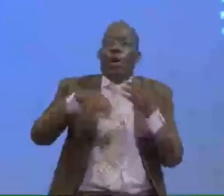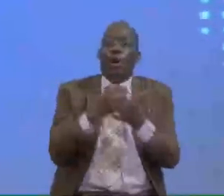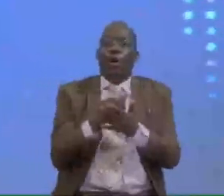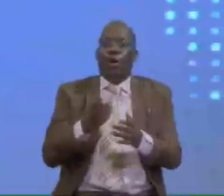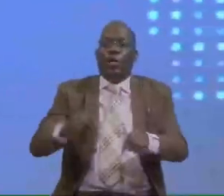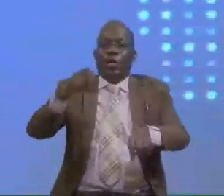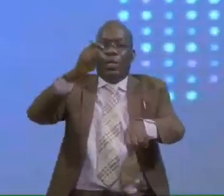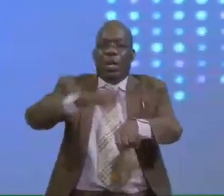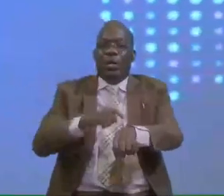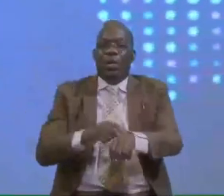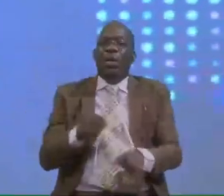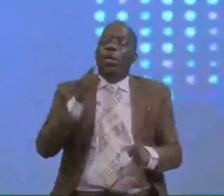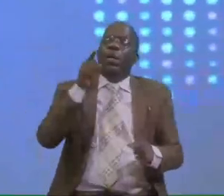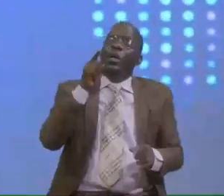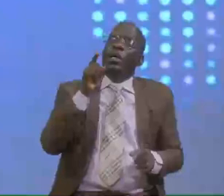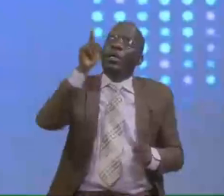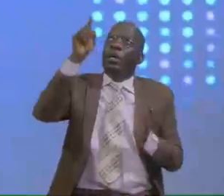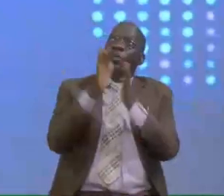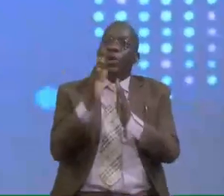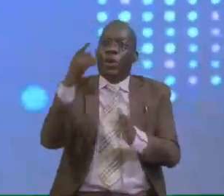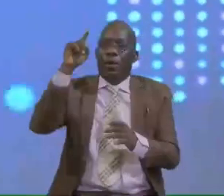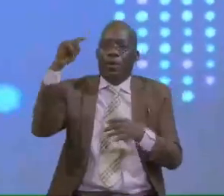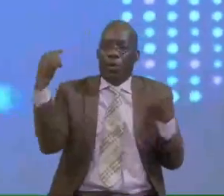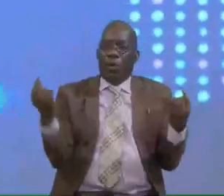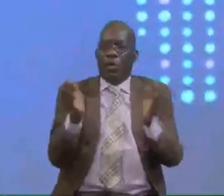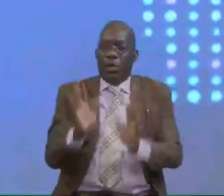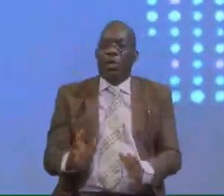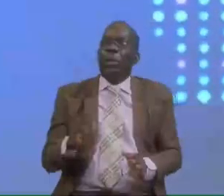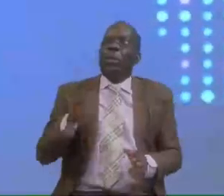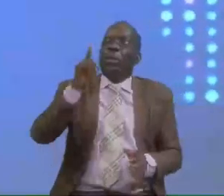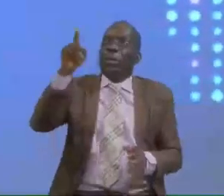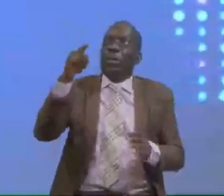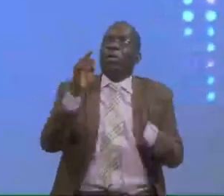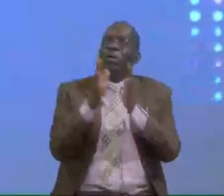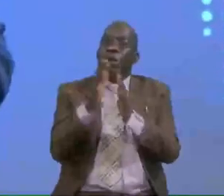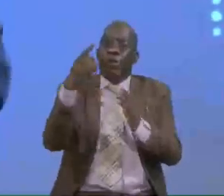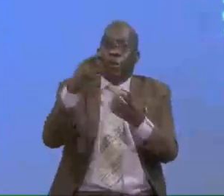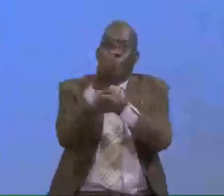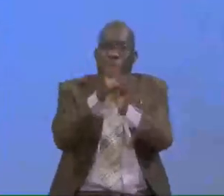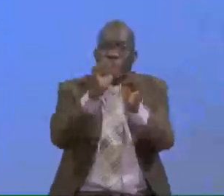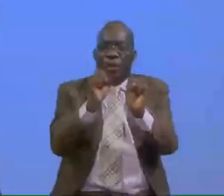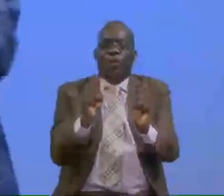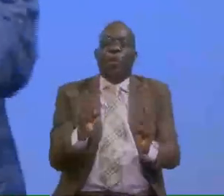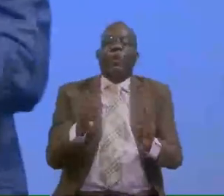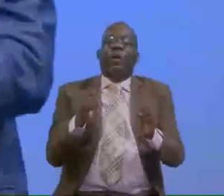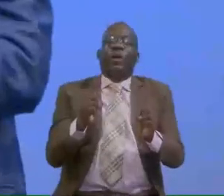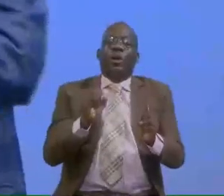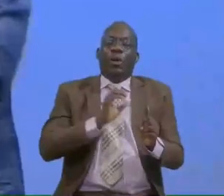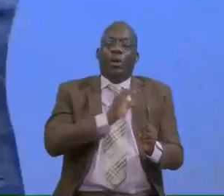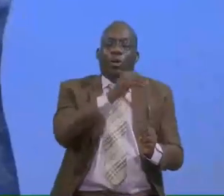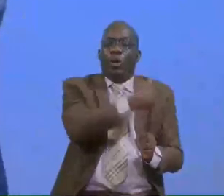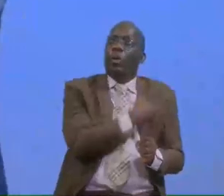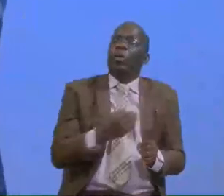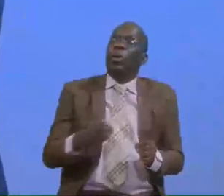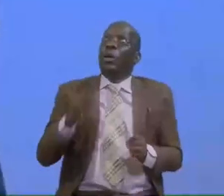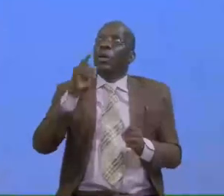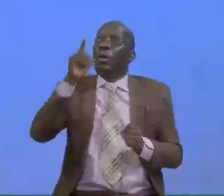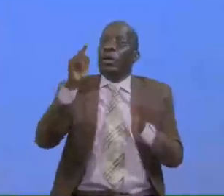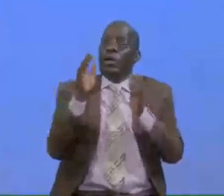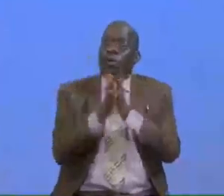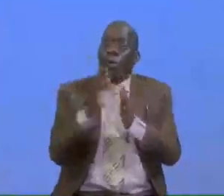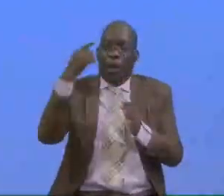moment. Il a prié pour les pécheurs. Il a prié pour les âmes sauvées, pour qu'elles soient sanctifiées. Il a prié pour